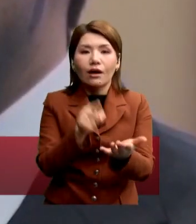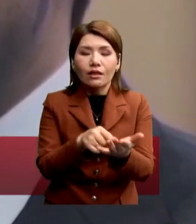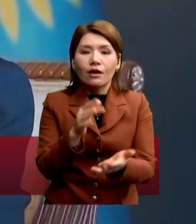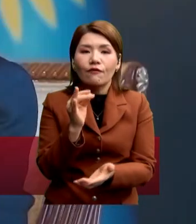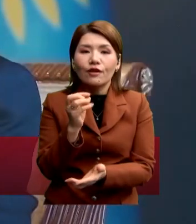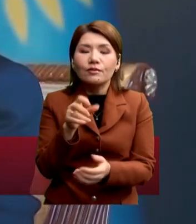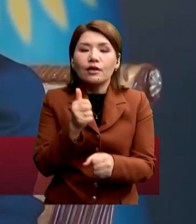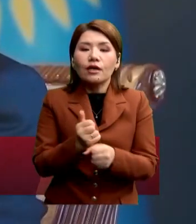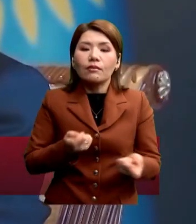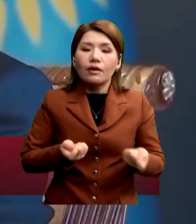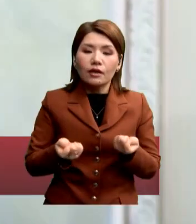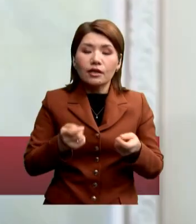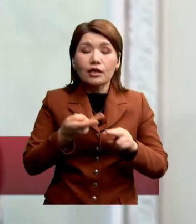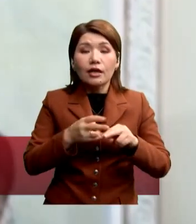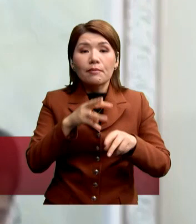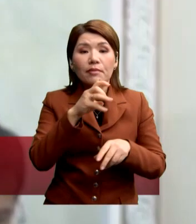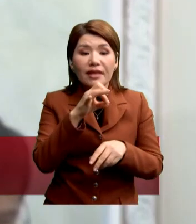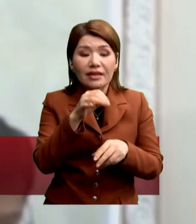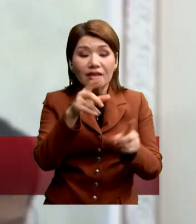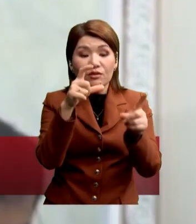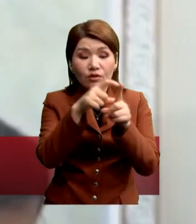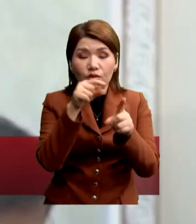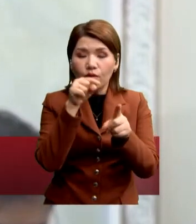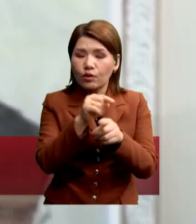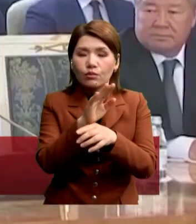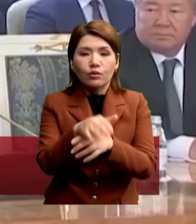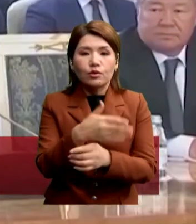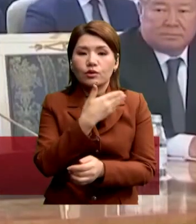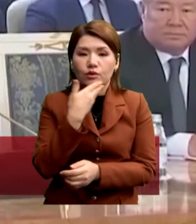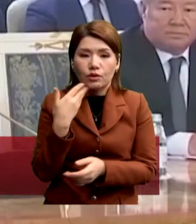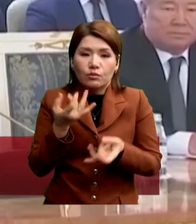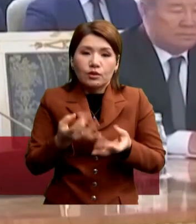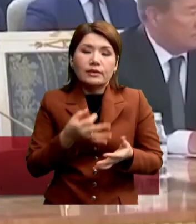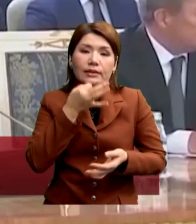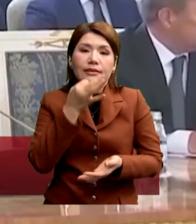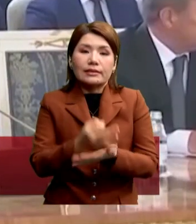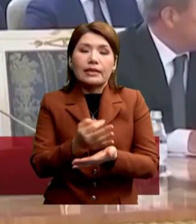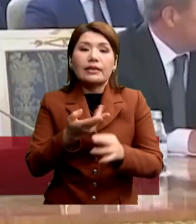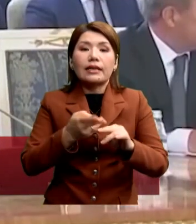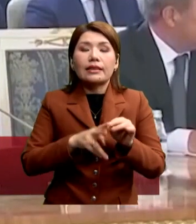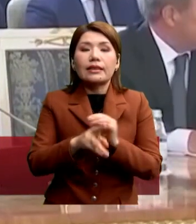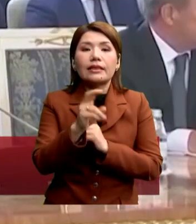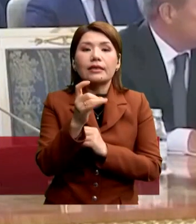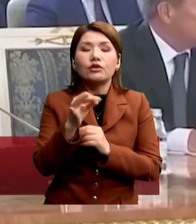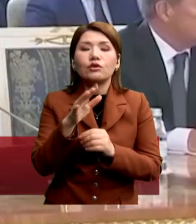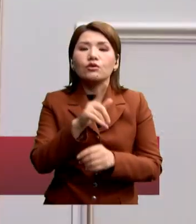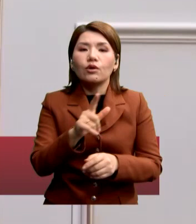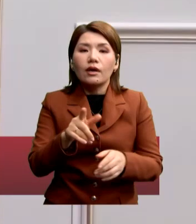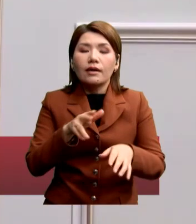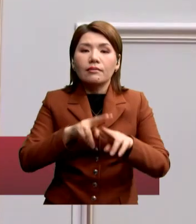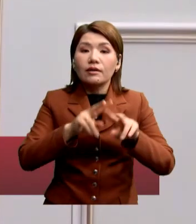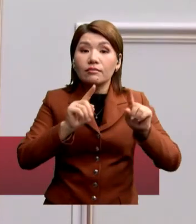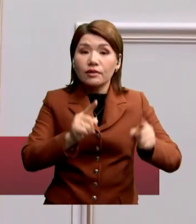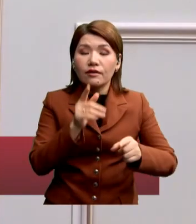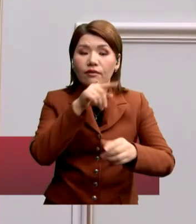Ведомство басшысы ол заңда митинг деген сөз жоқ деп қайталап қана ұтылды. Дерті ден деген жазасын өтеушілерге қатысты